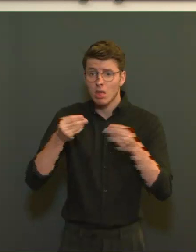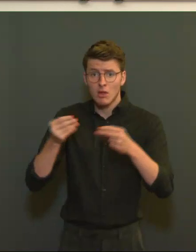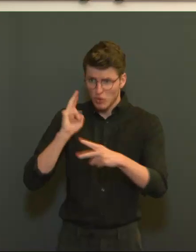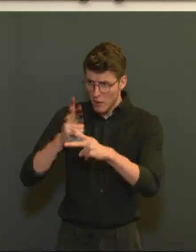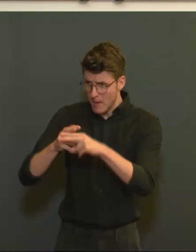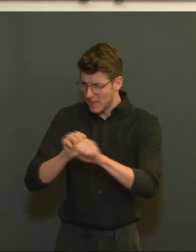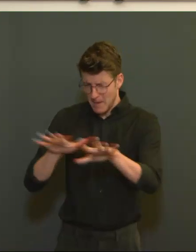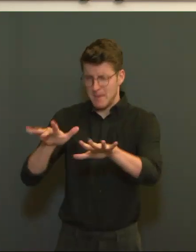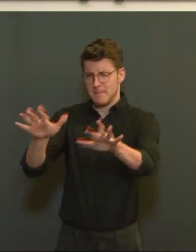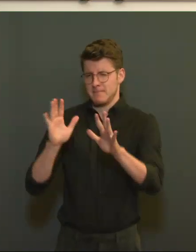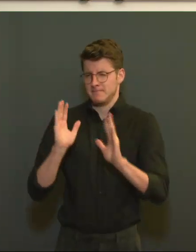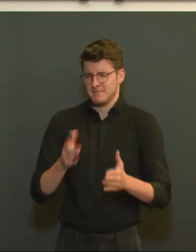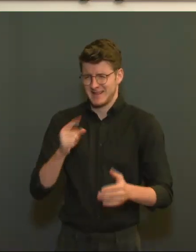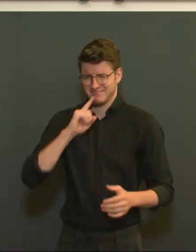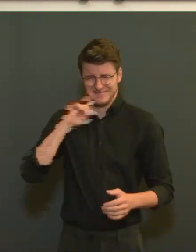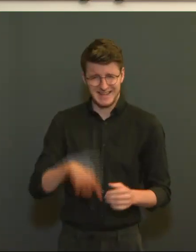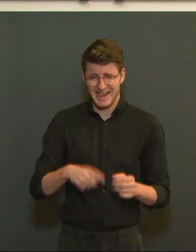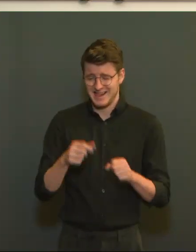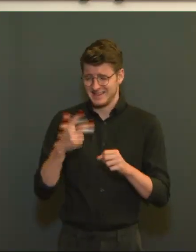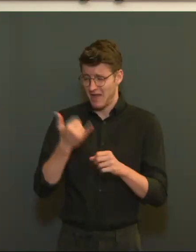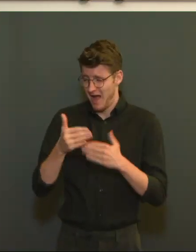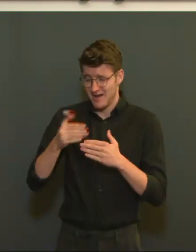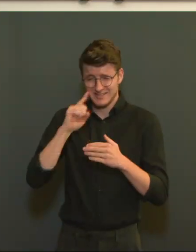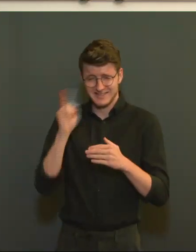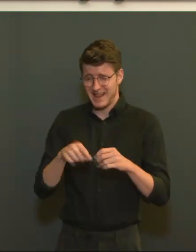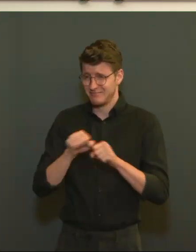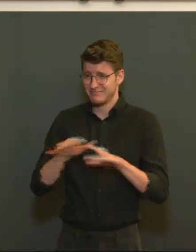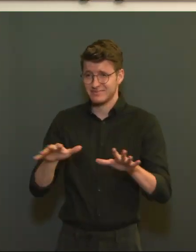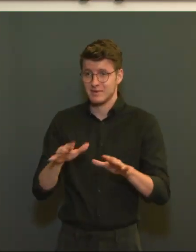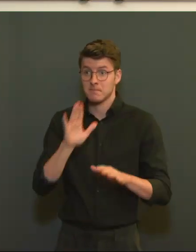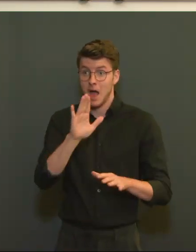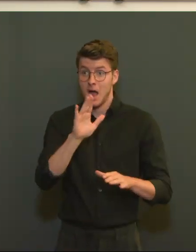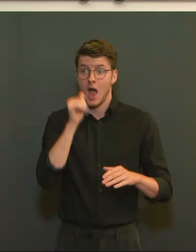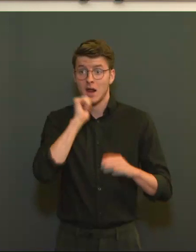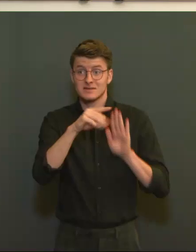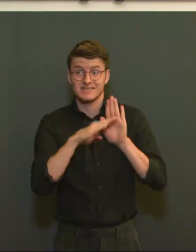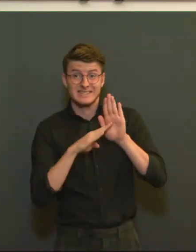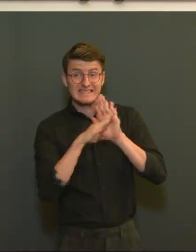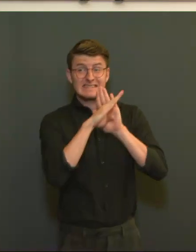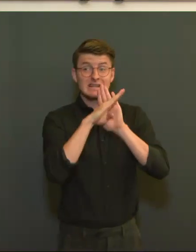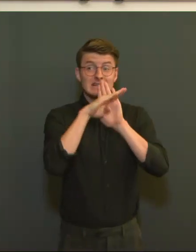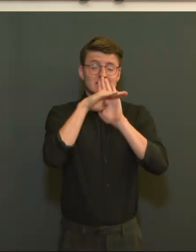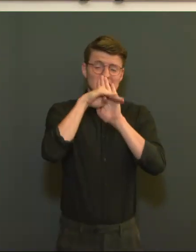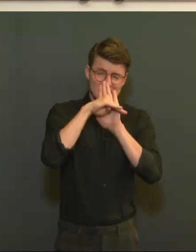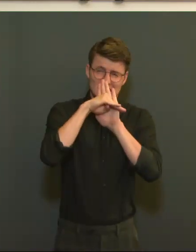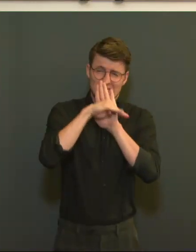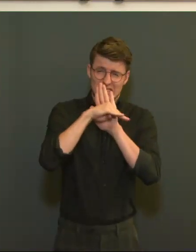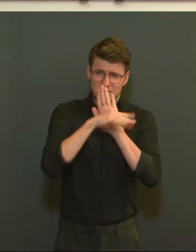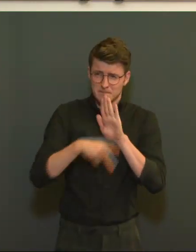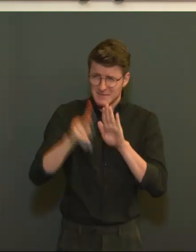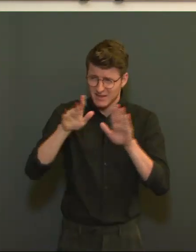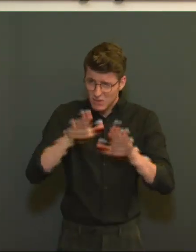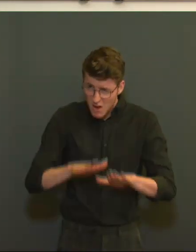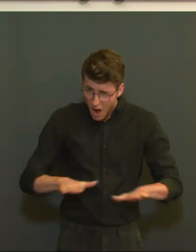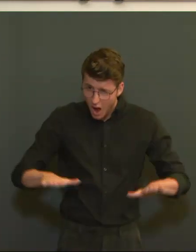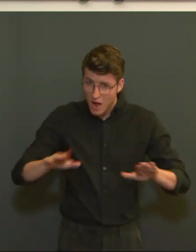Stijgingen kunnen dus heel snel gaan, maar het aantal curves terugdringen en de curve terug omlaag brengen gaat vele malen